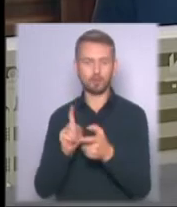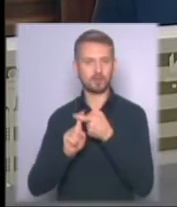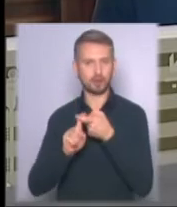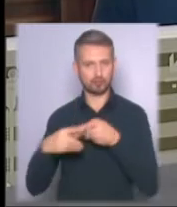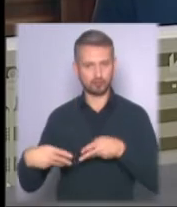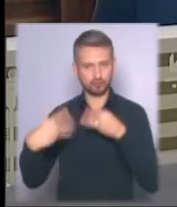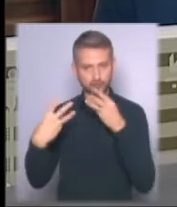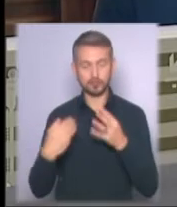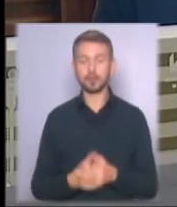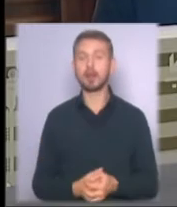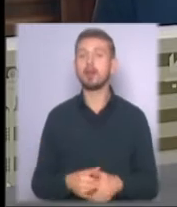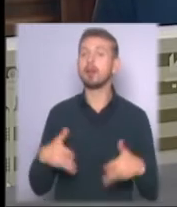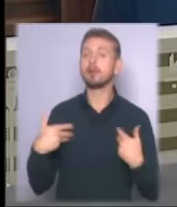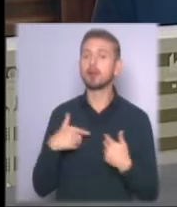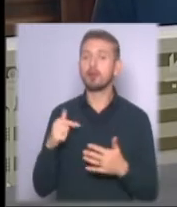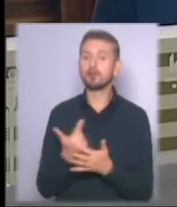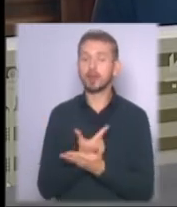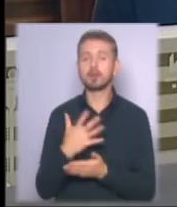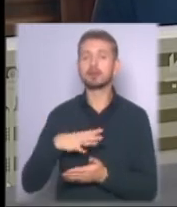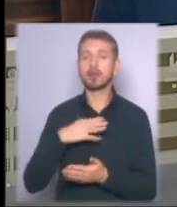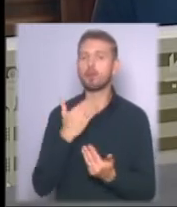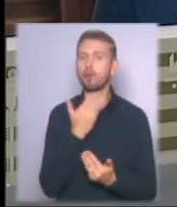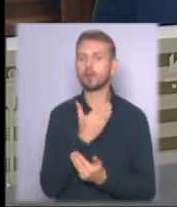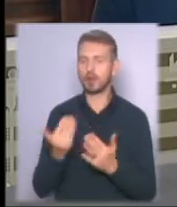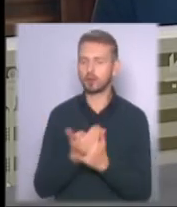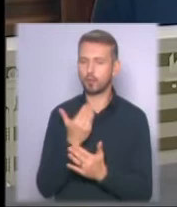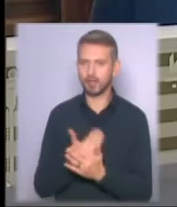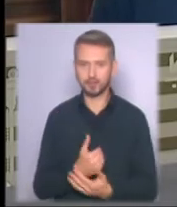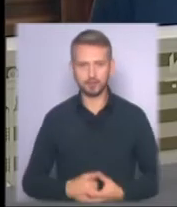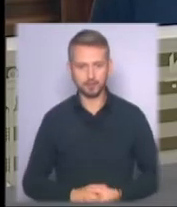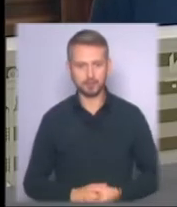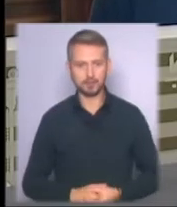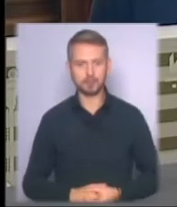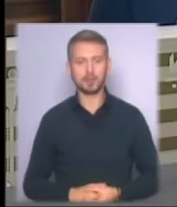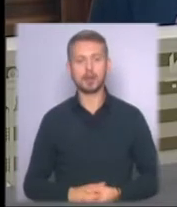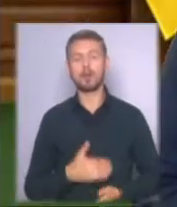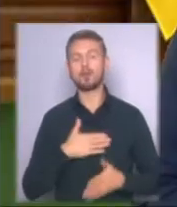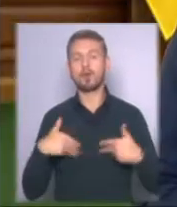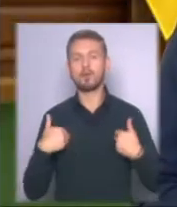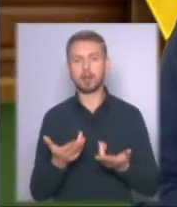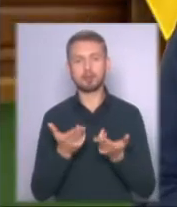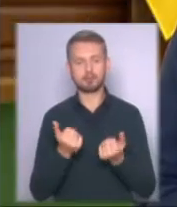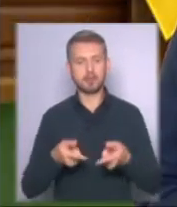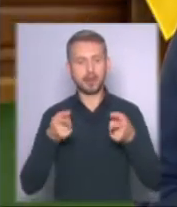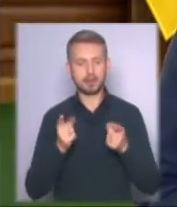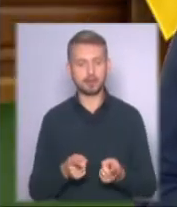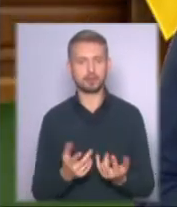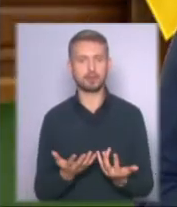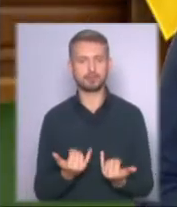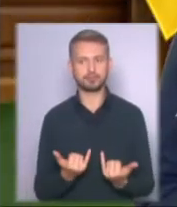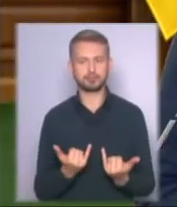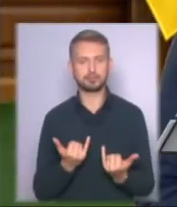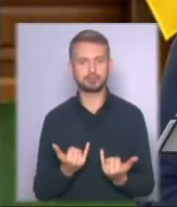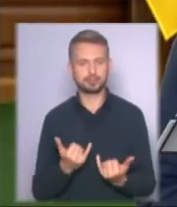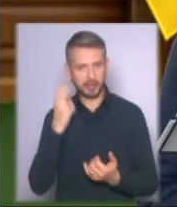Вадиме, вітаю ще раз, чекаємо від тебе останніх новин. Марія, мої вітання. Так, дійсно, з хвилини на хвилину до